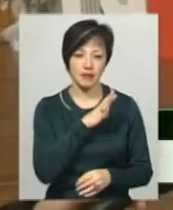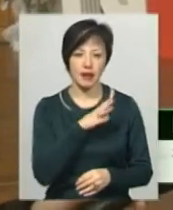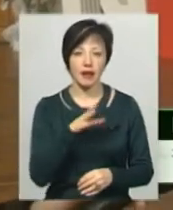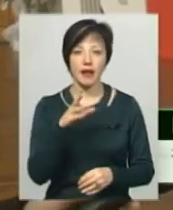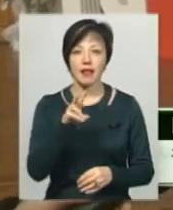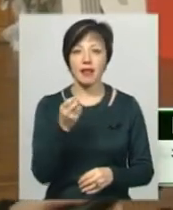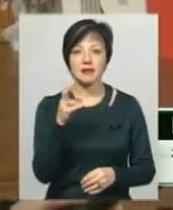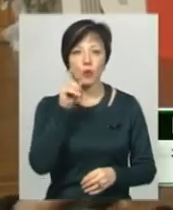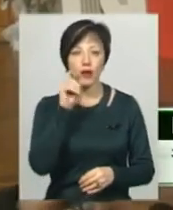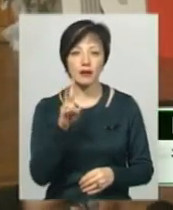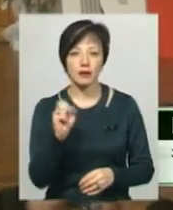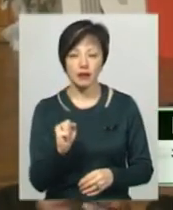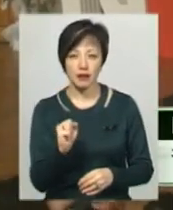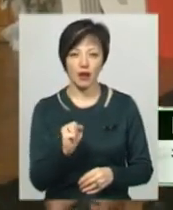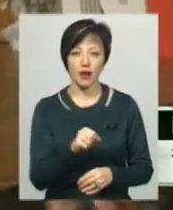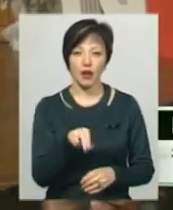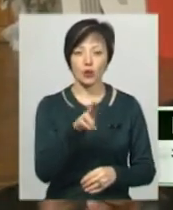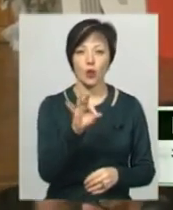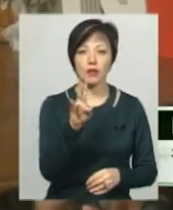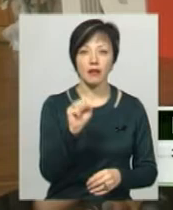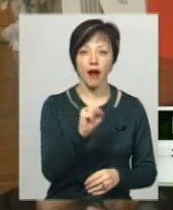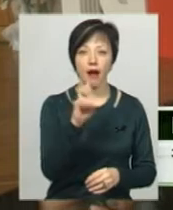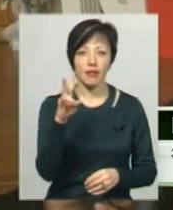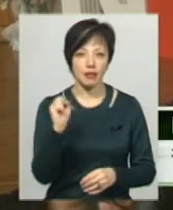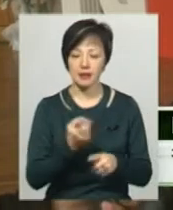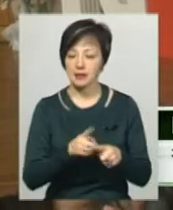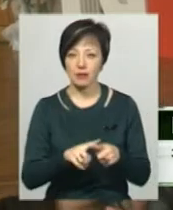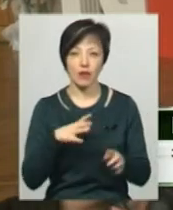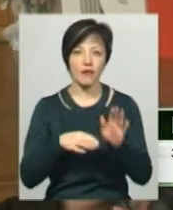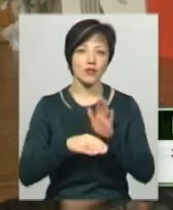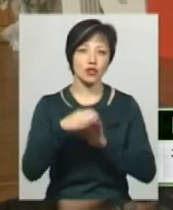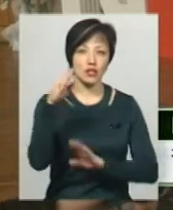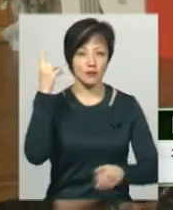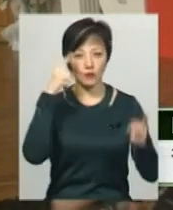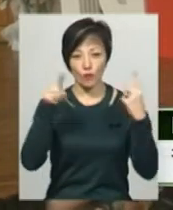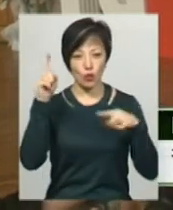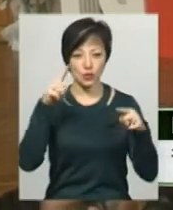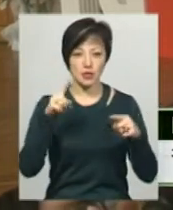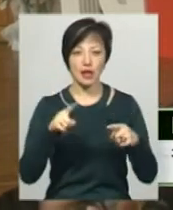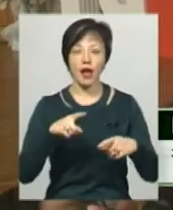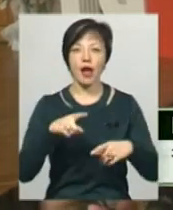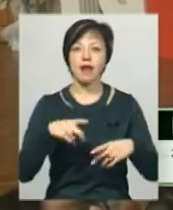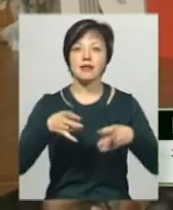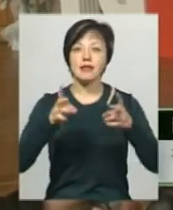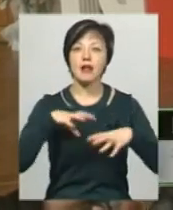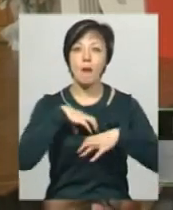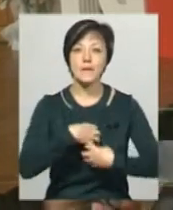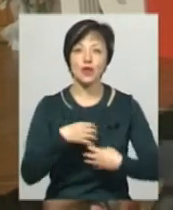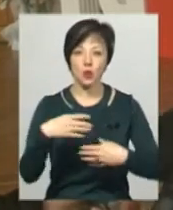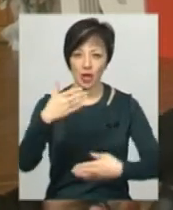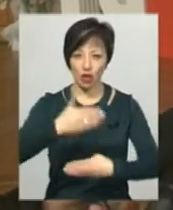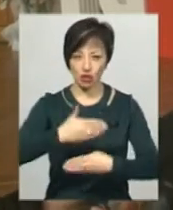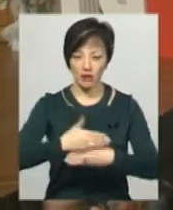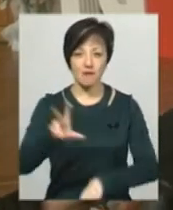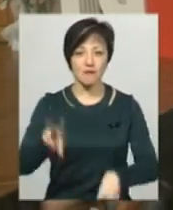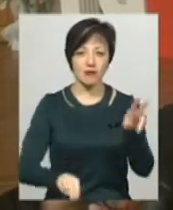Лесі Українки Донну Анну в «Камінному господарі». Це вже була вершина в творчості драматургічній. І